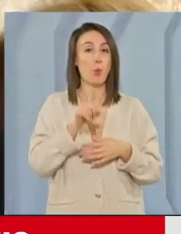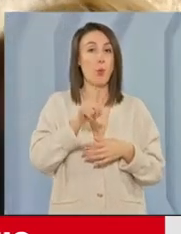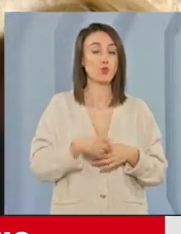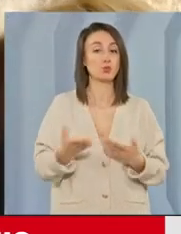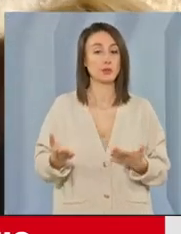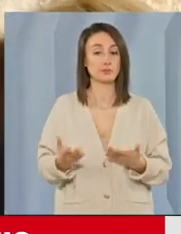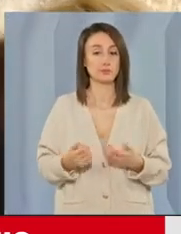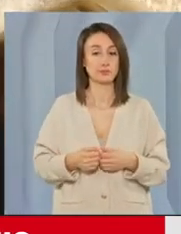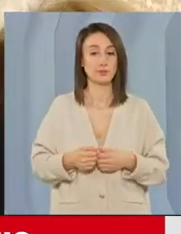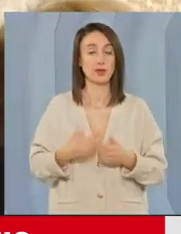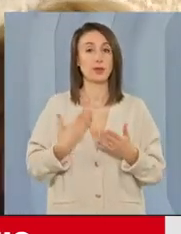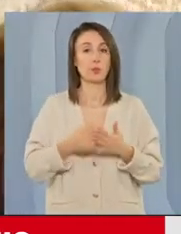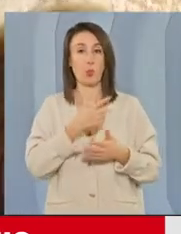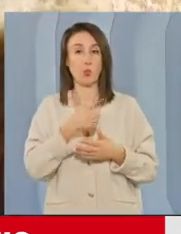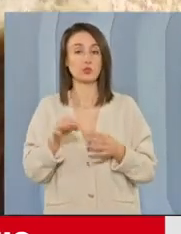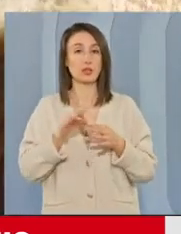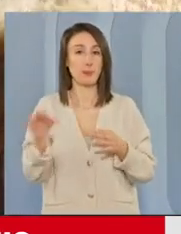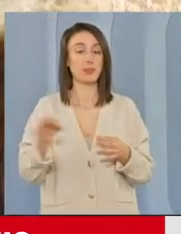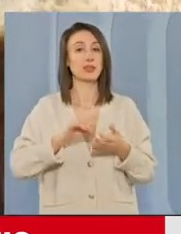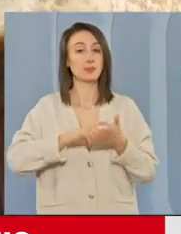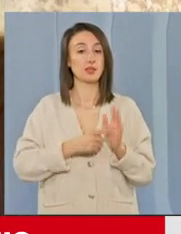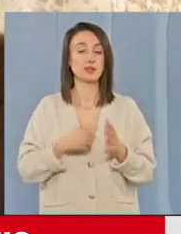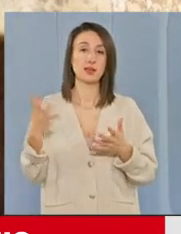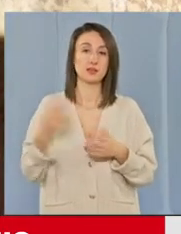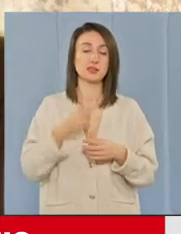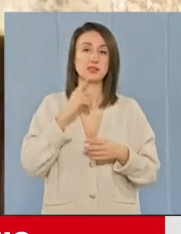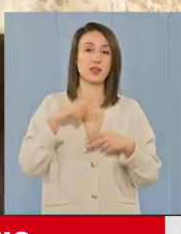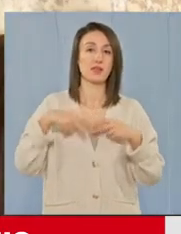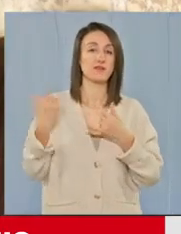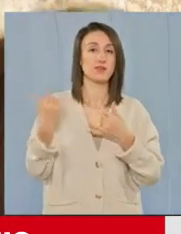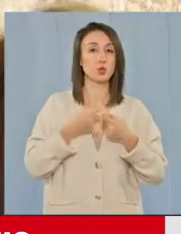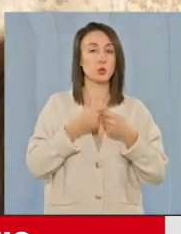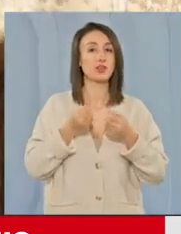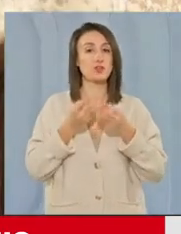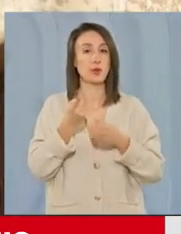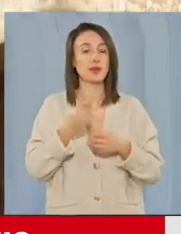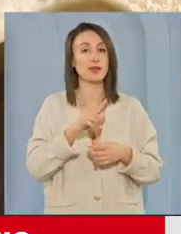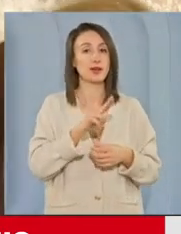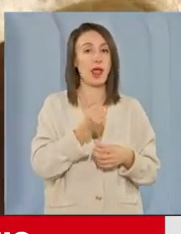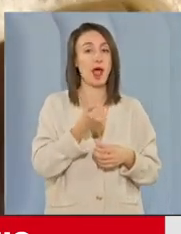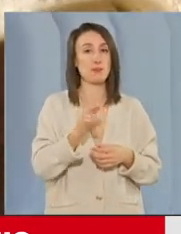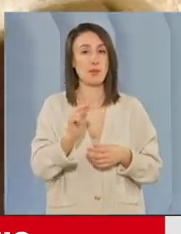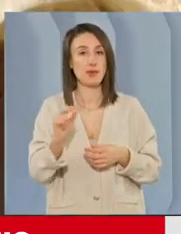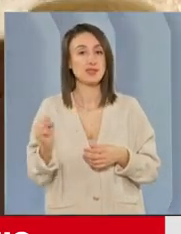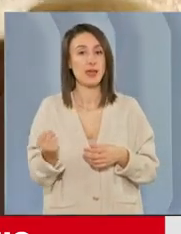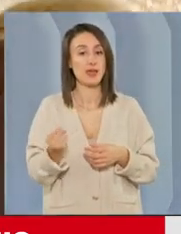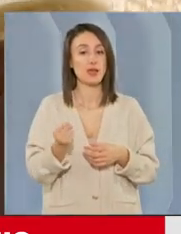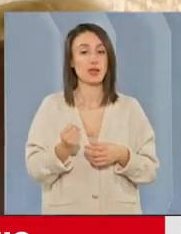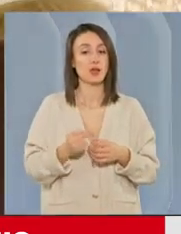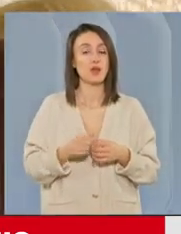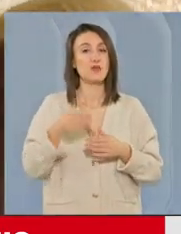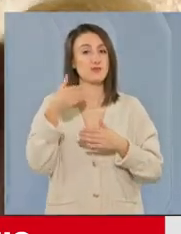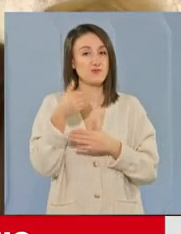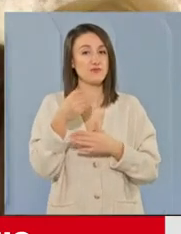lună pentru 100 de metri pătrați. Haideți să ne vină toată informația de la RAPPSE și de la, normal că eu